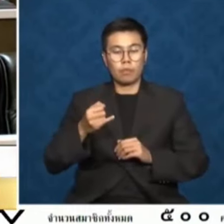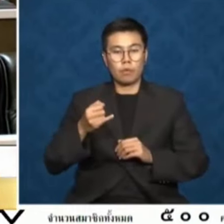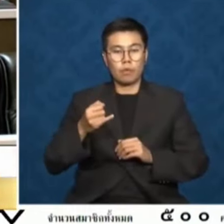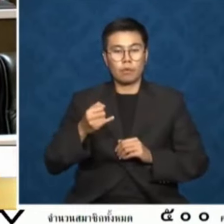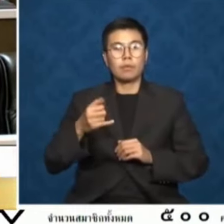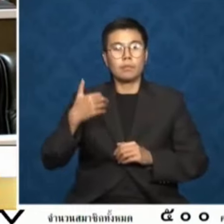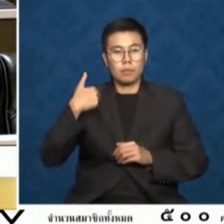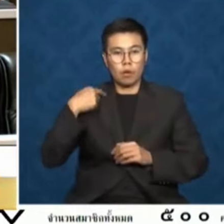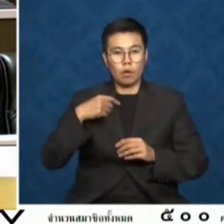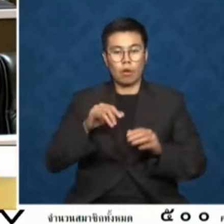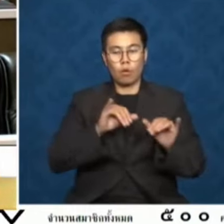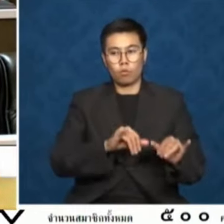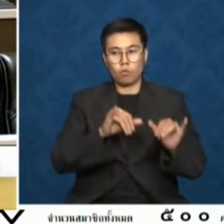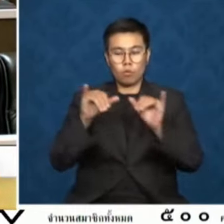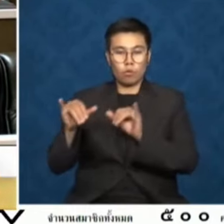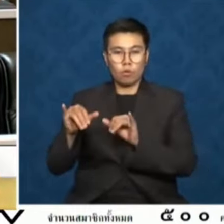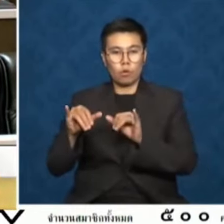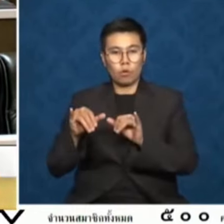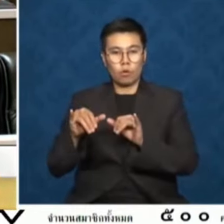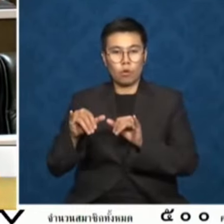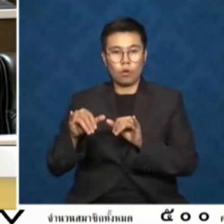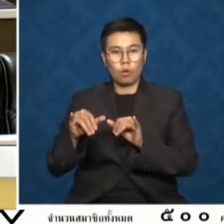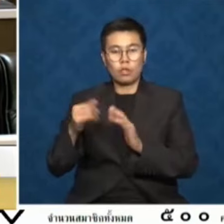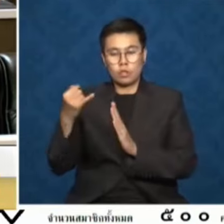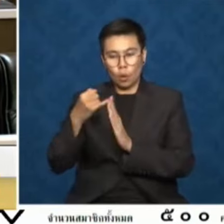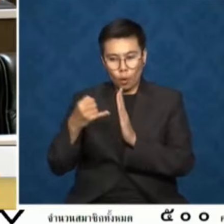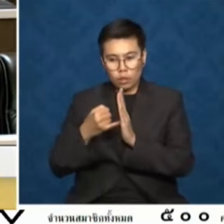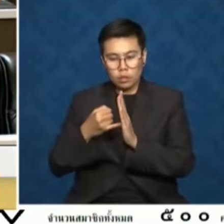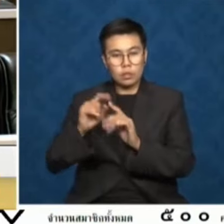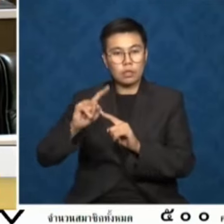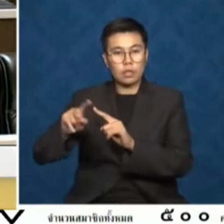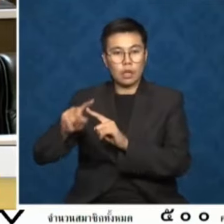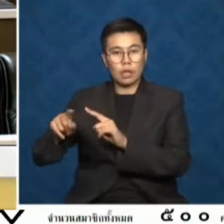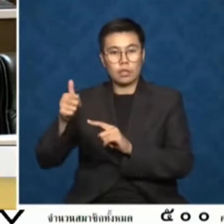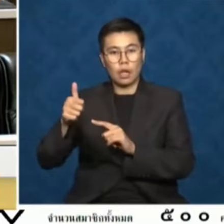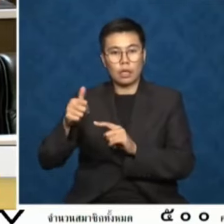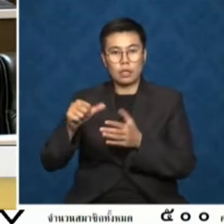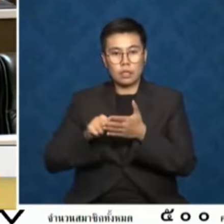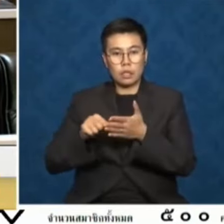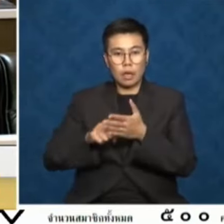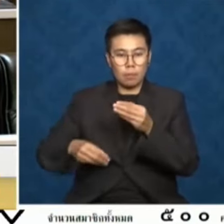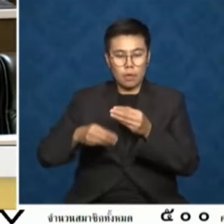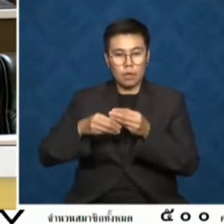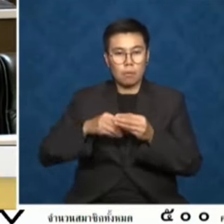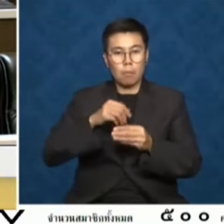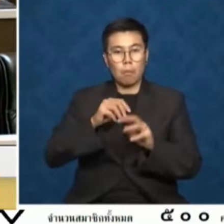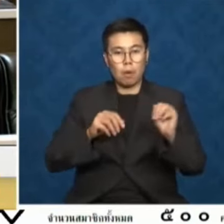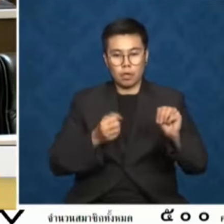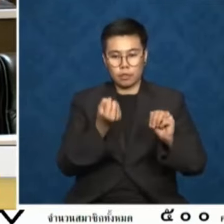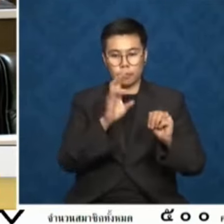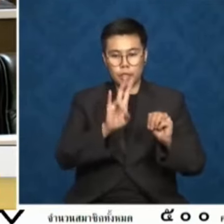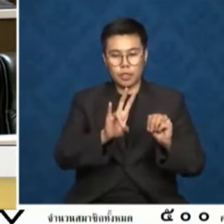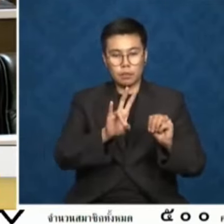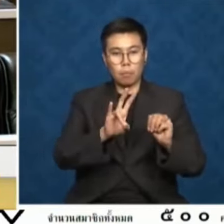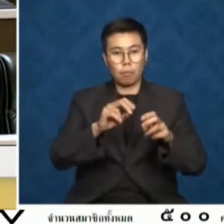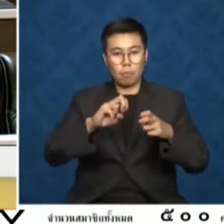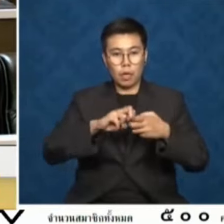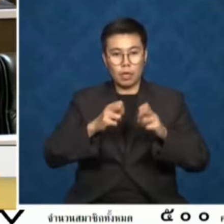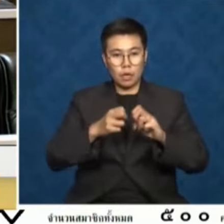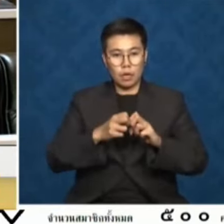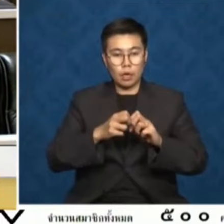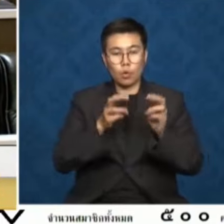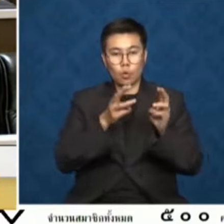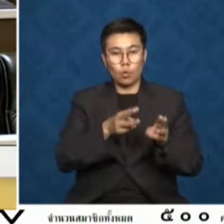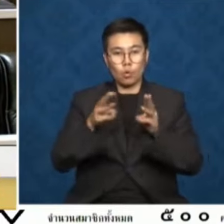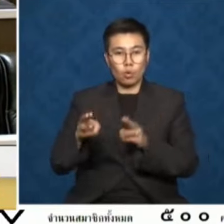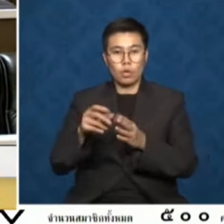ไปสังกัดองค์การบริหารส่วนจังหวัดอื่นได้แก้ไขเพิ่มเติมมาตรา17ปัญหาและแนวทางแก้